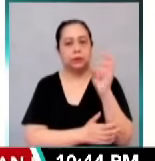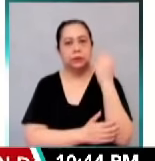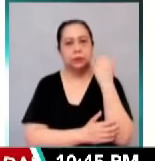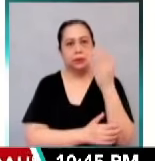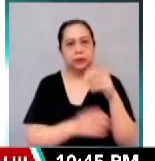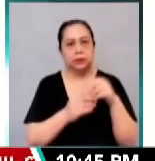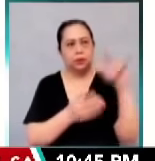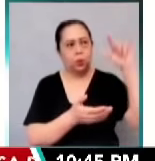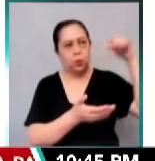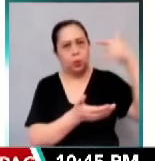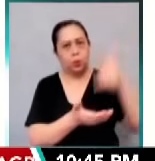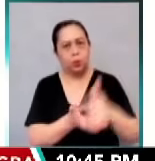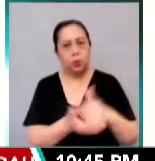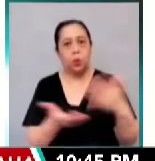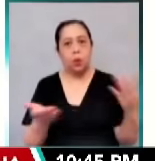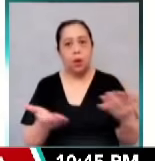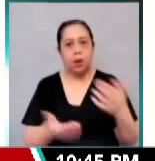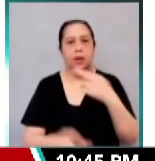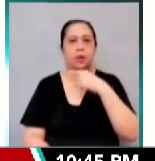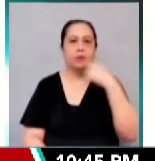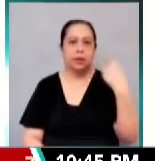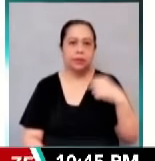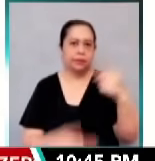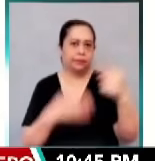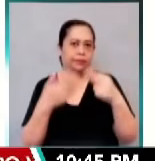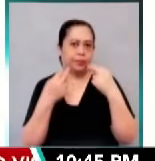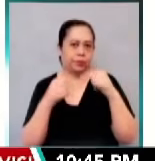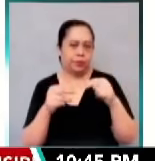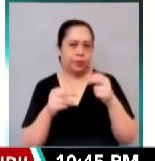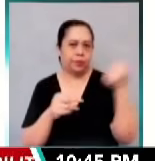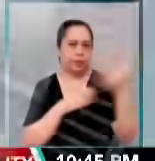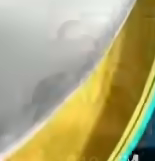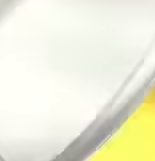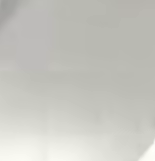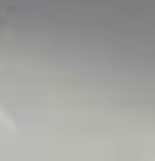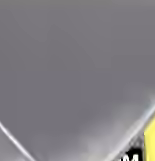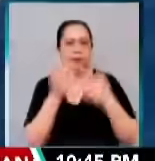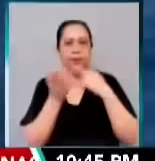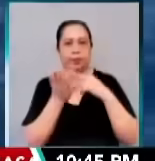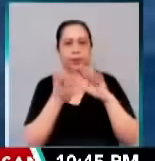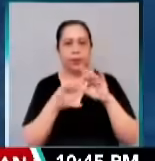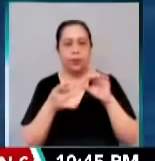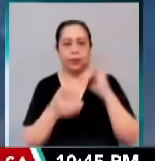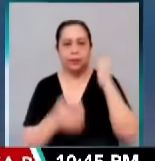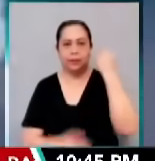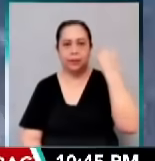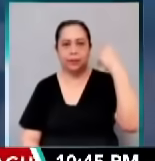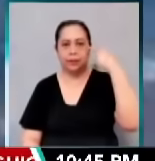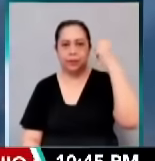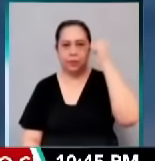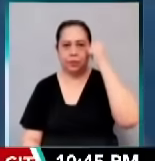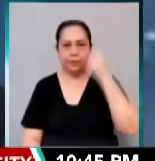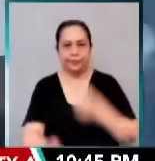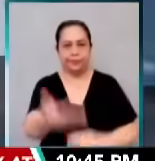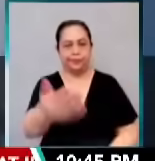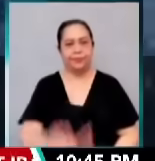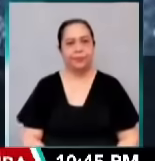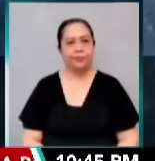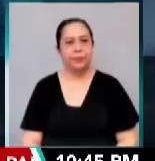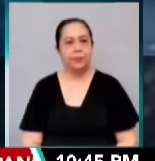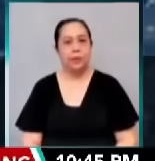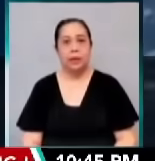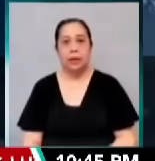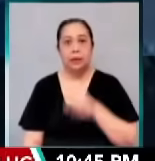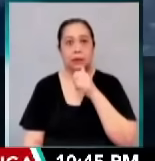sa Russia. Yan at iba pang balitang abroad sa report ni JP Soriano. Hindi yan eksena sa